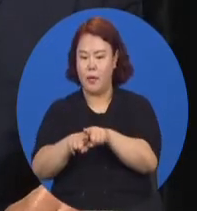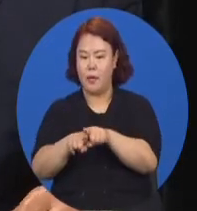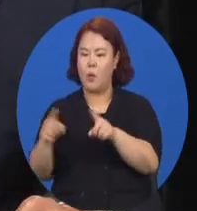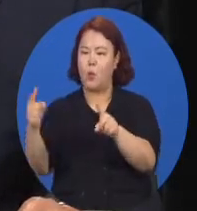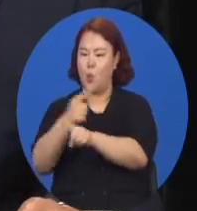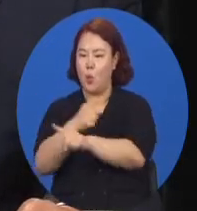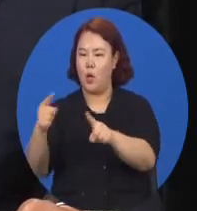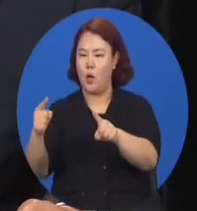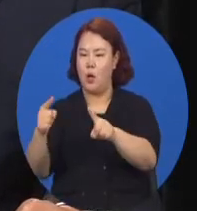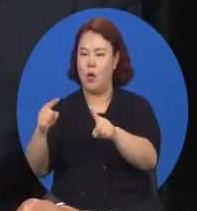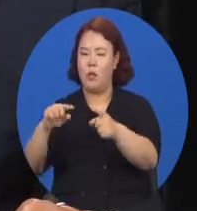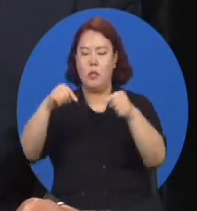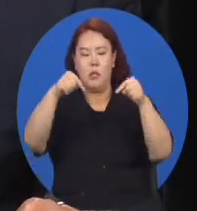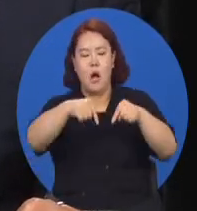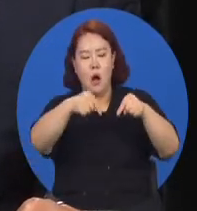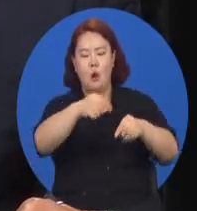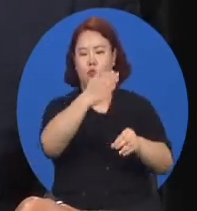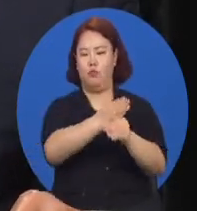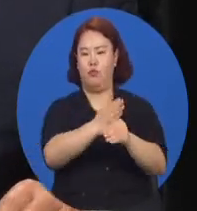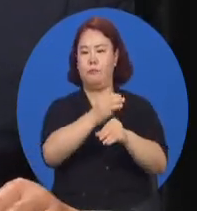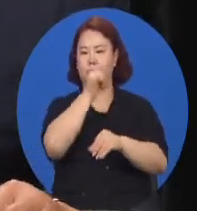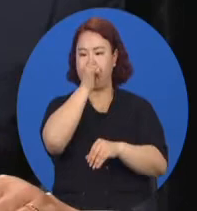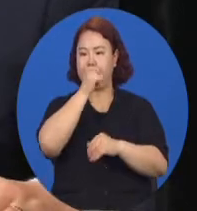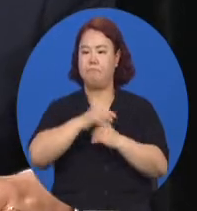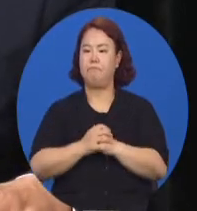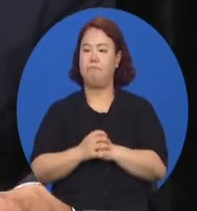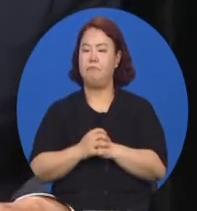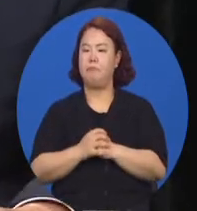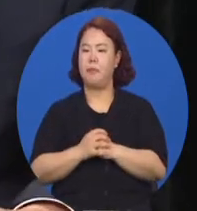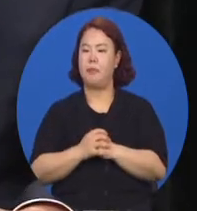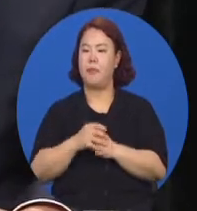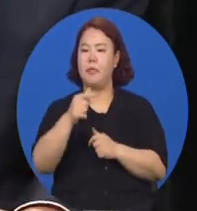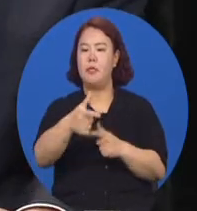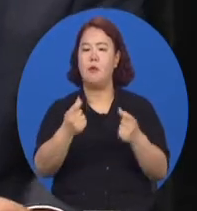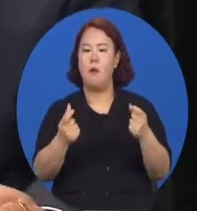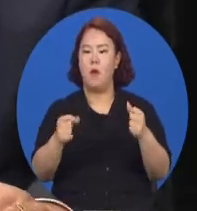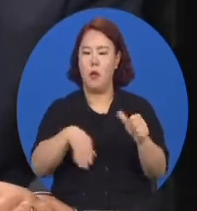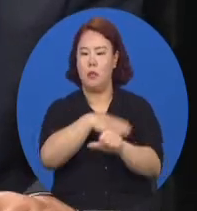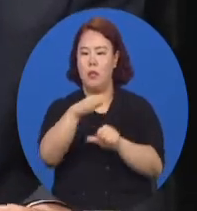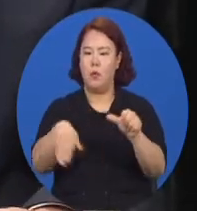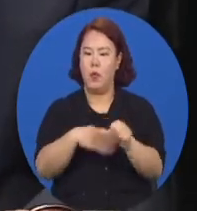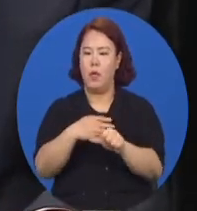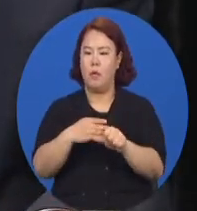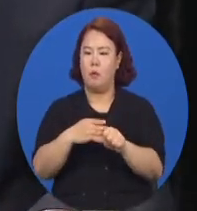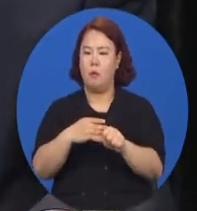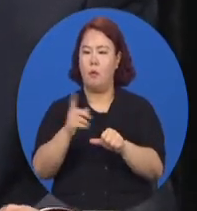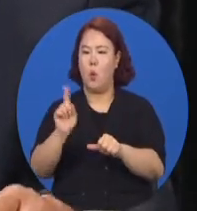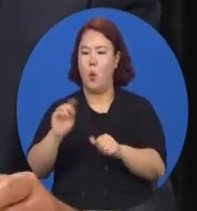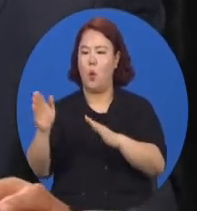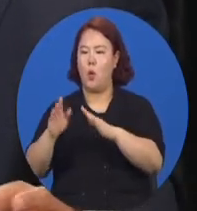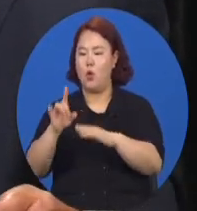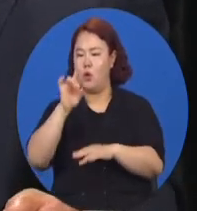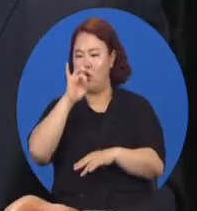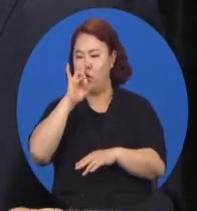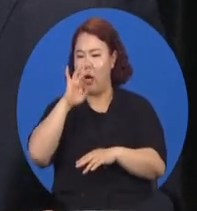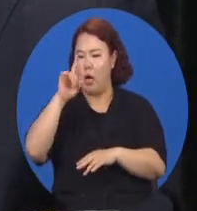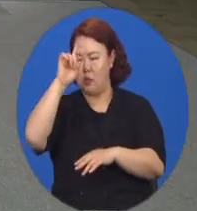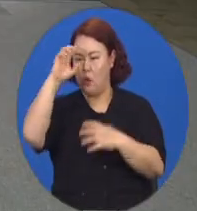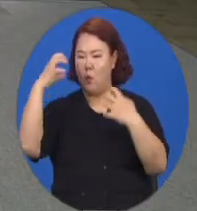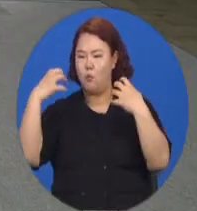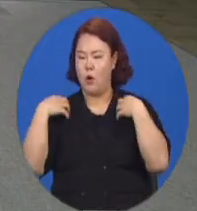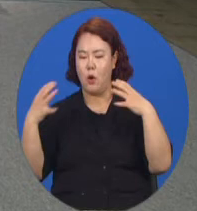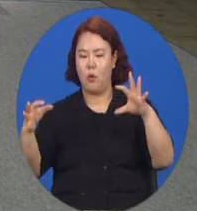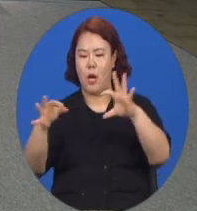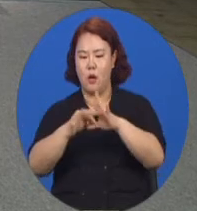교체하는 것 우리 상의하고 이미 하고 있는 겁니다. 그래서 이것이 바로 집행권을 가진 중앙정부와 관련이 있는